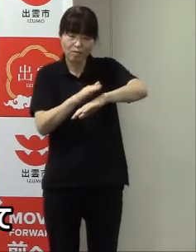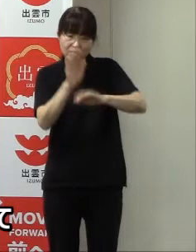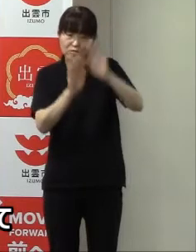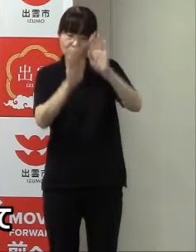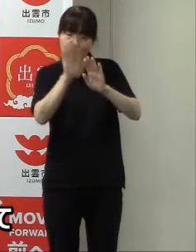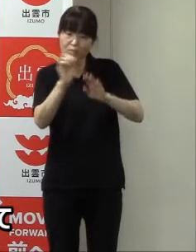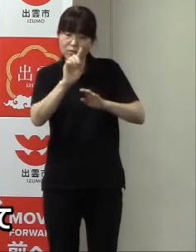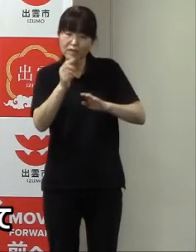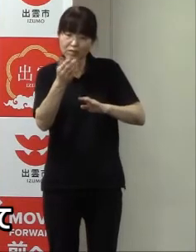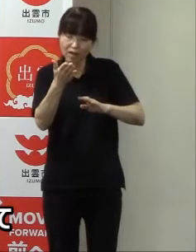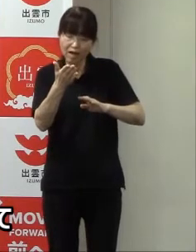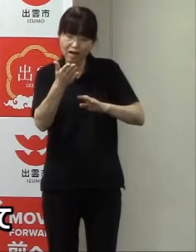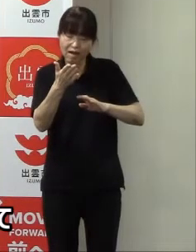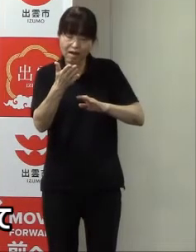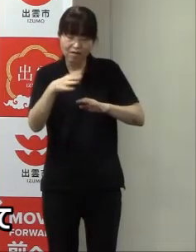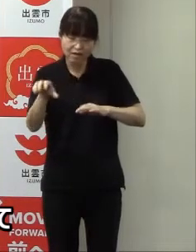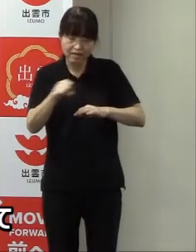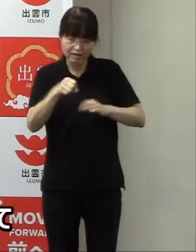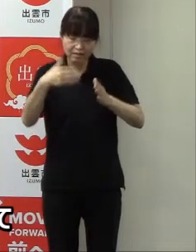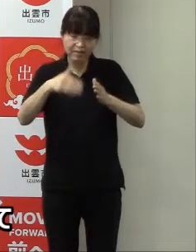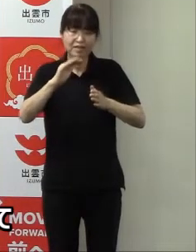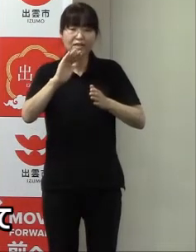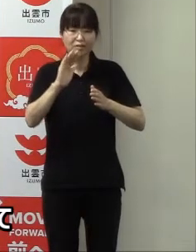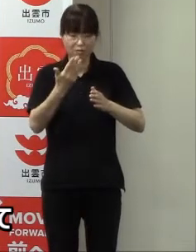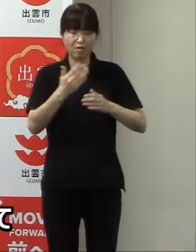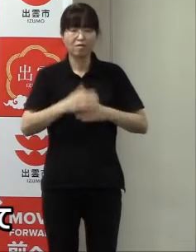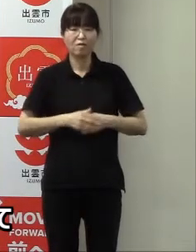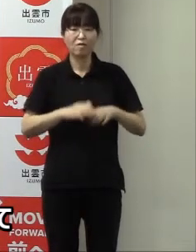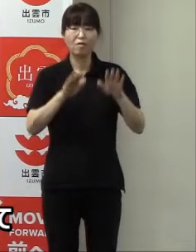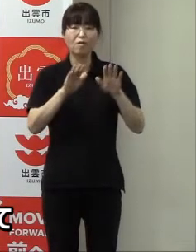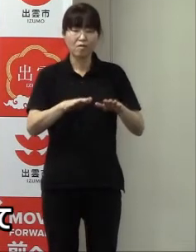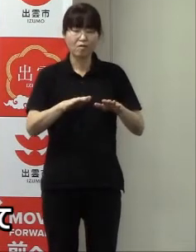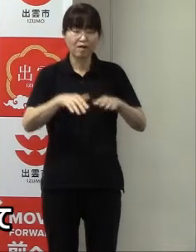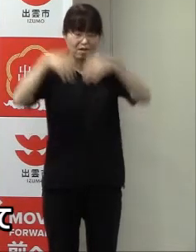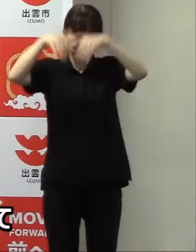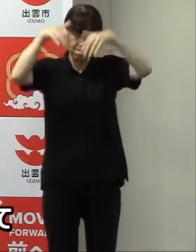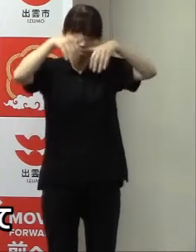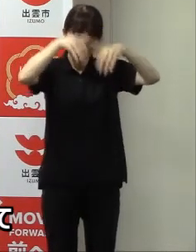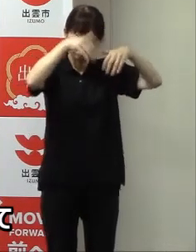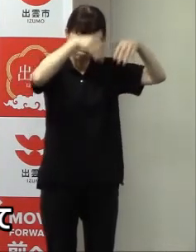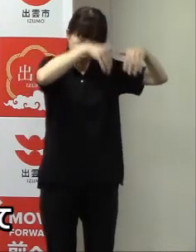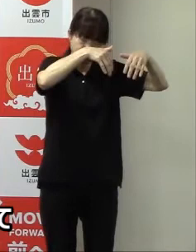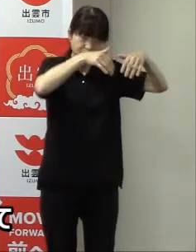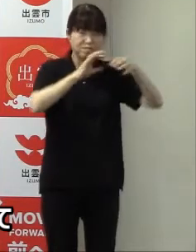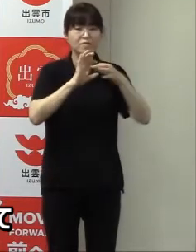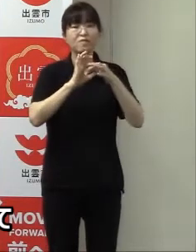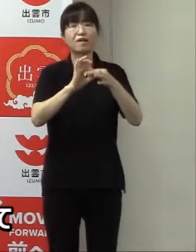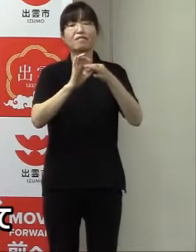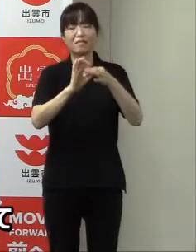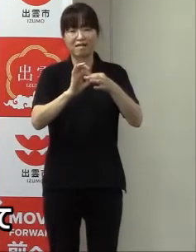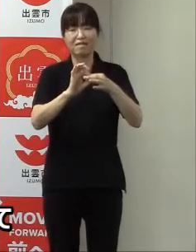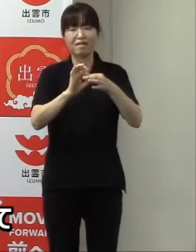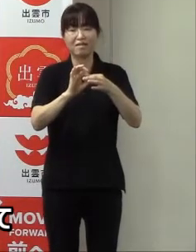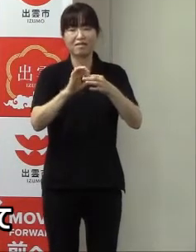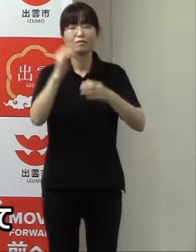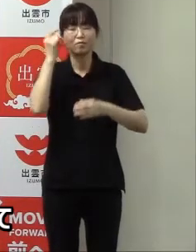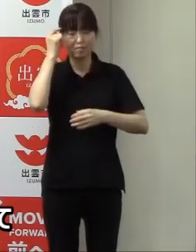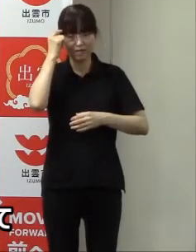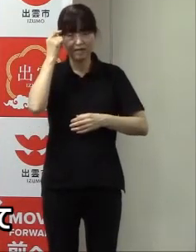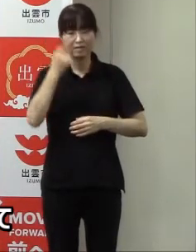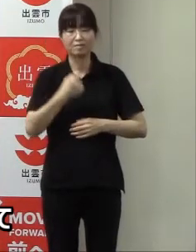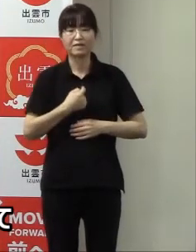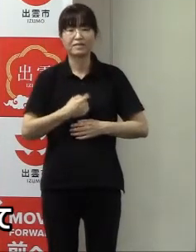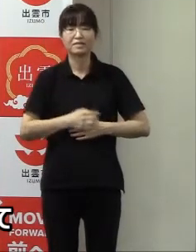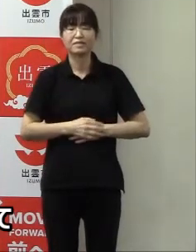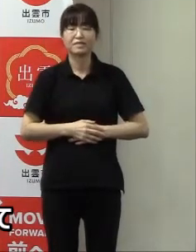は十分把握しておりませんけど、今回は多分長雨による影響が大きかったのではないのかなというふうに思ってお